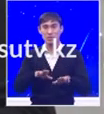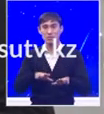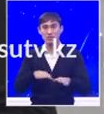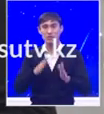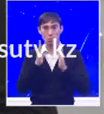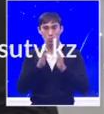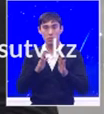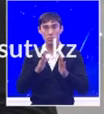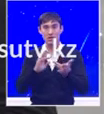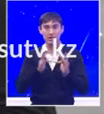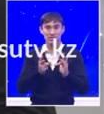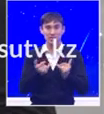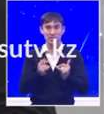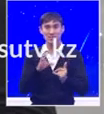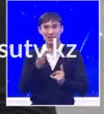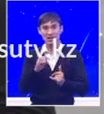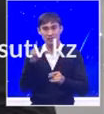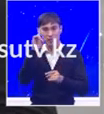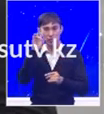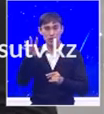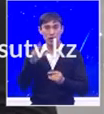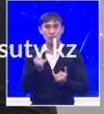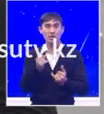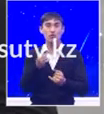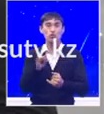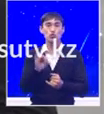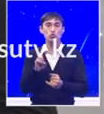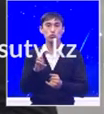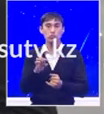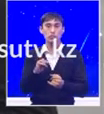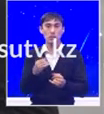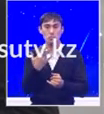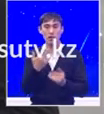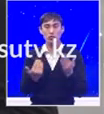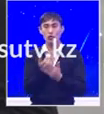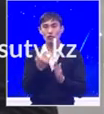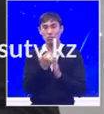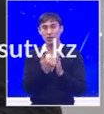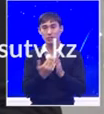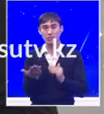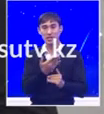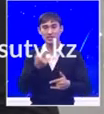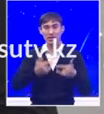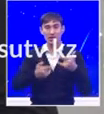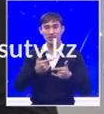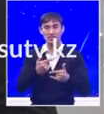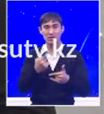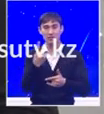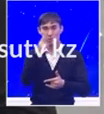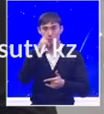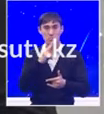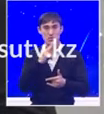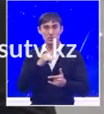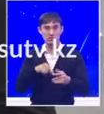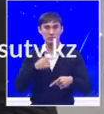прямые трансляции на сайтах и вещаем в ю-тубе недавно запустили 5 новых программ и наш телеканал за пару месяцев выстрелил одни